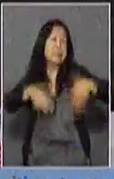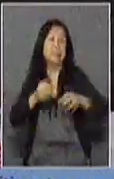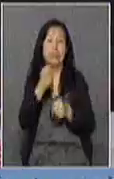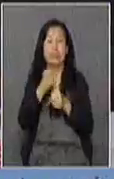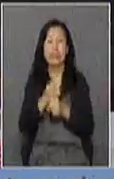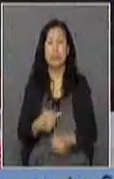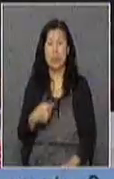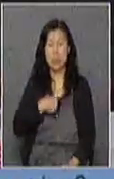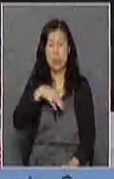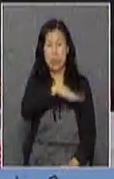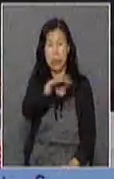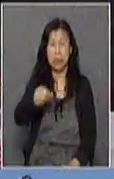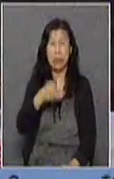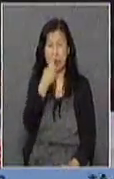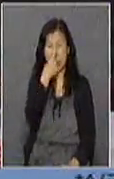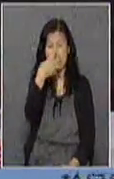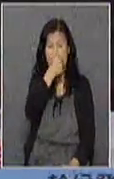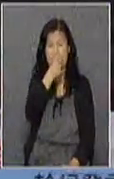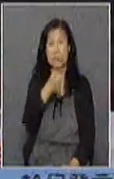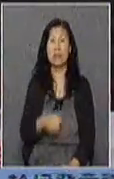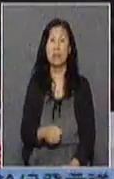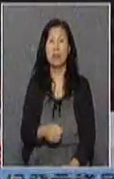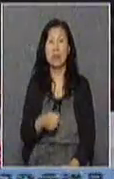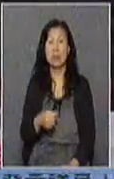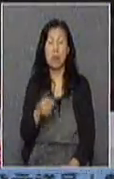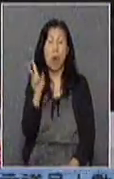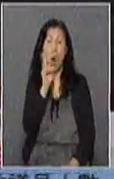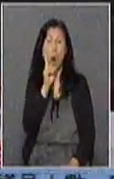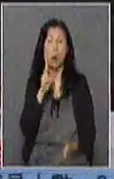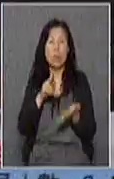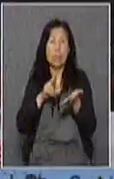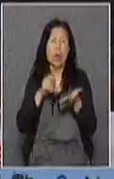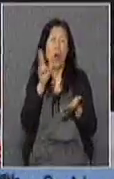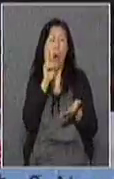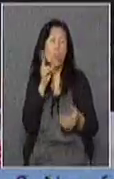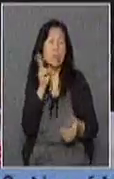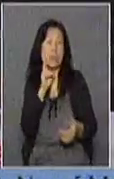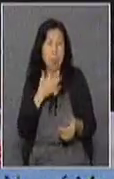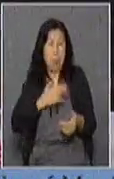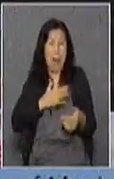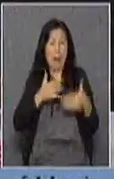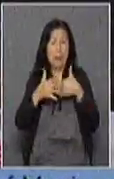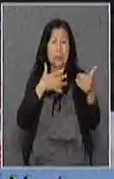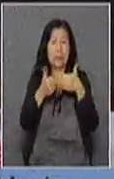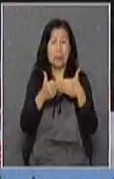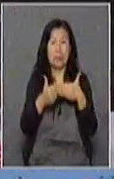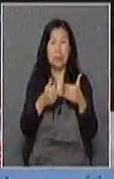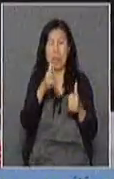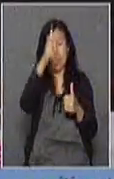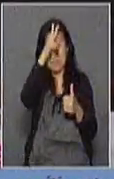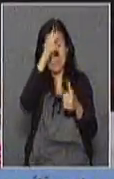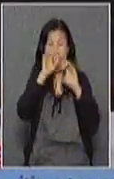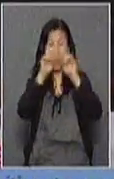我們的梁振英特首，他又不似那麼畏首畏尾那麼怕事，因為在施政報告的